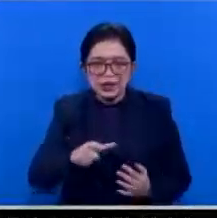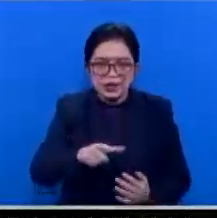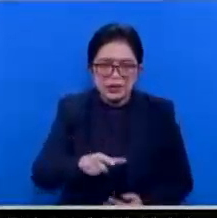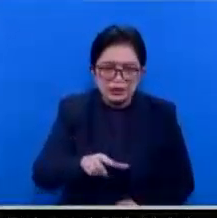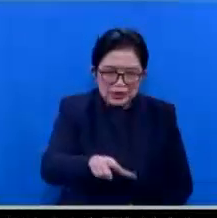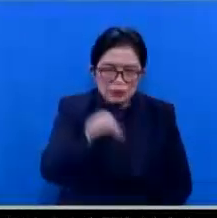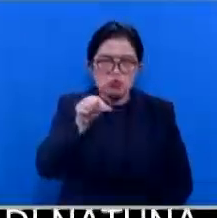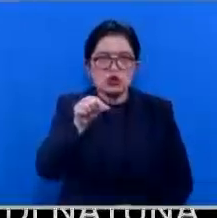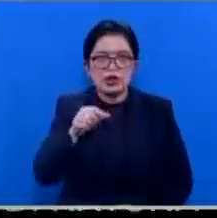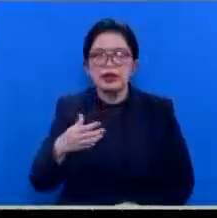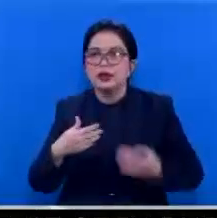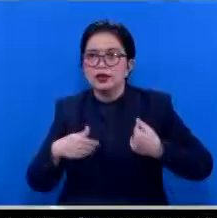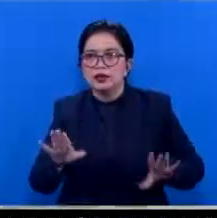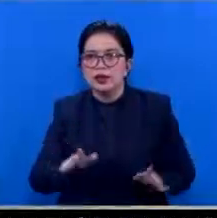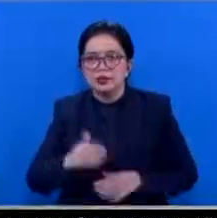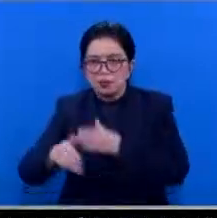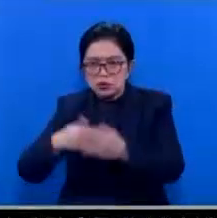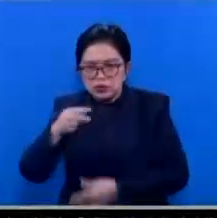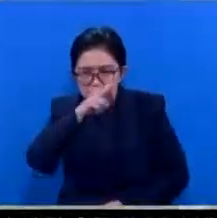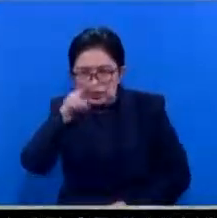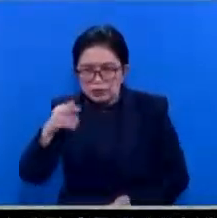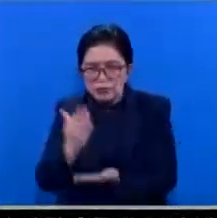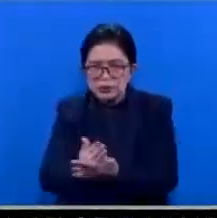Sementara proses pencarian akan dihentikan sementara karena